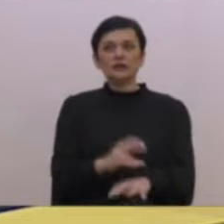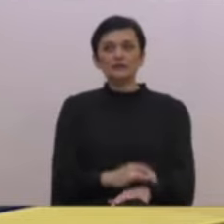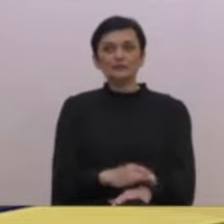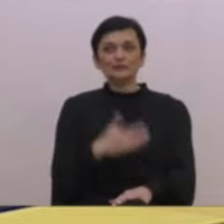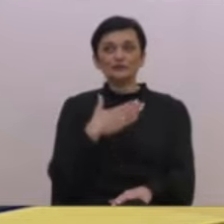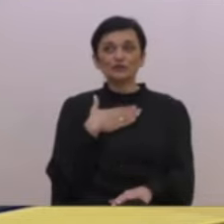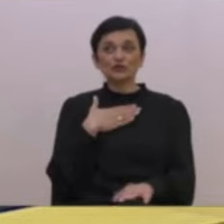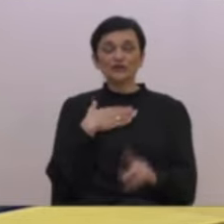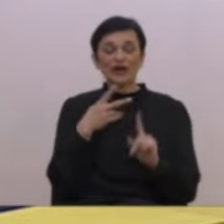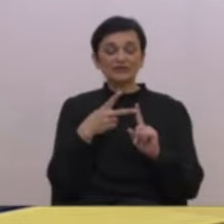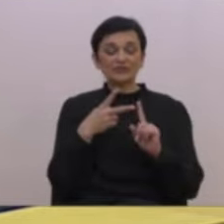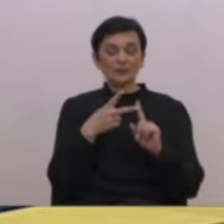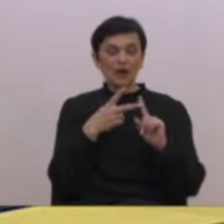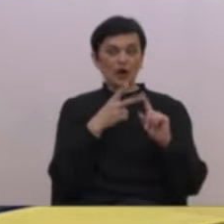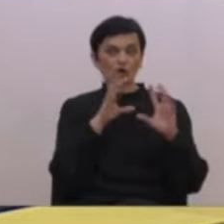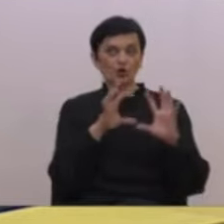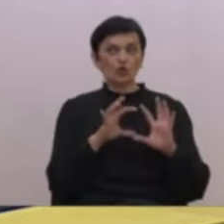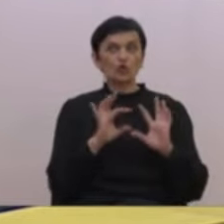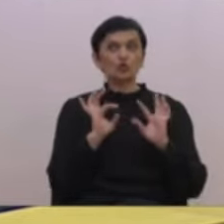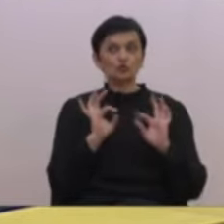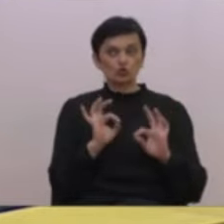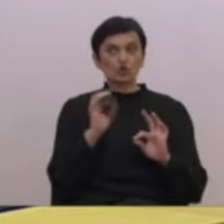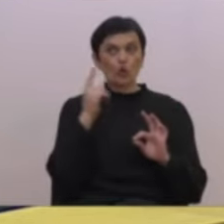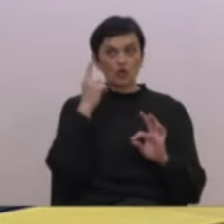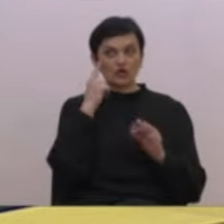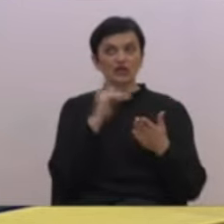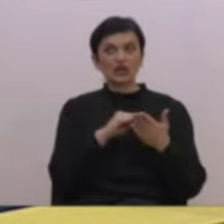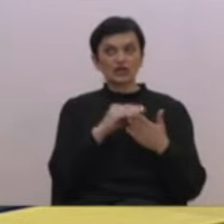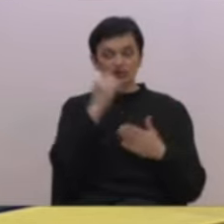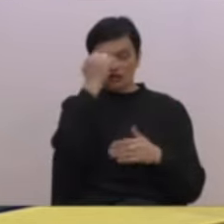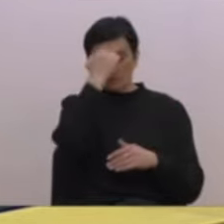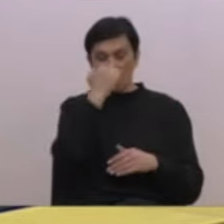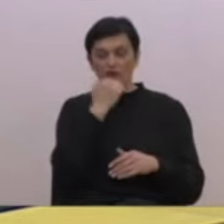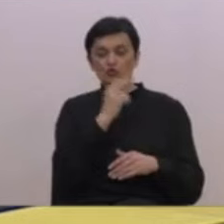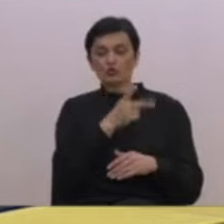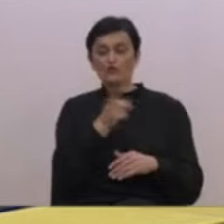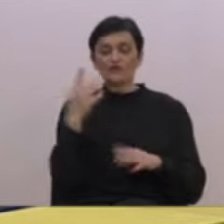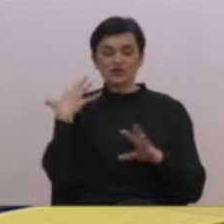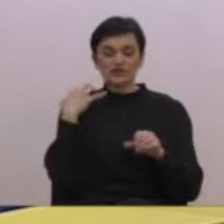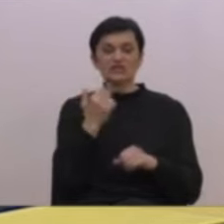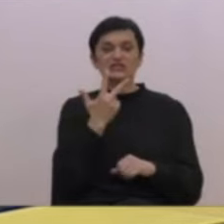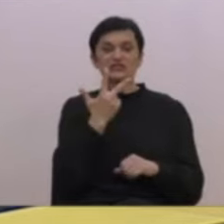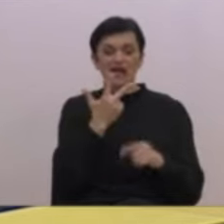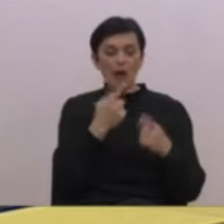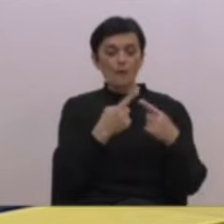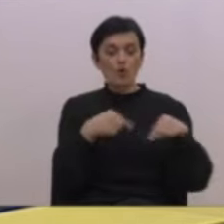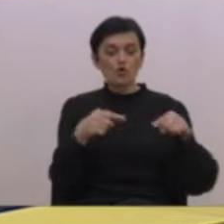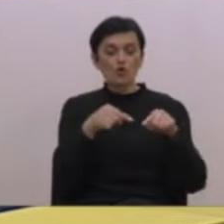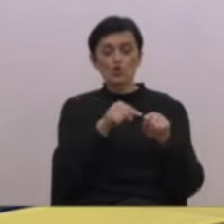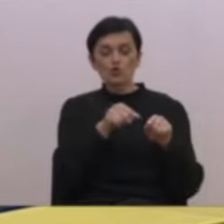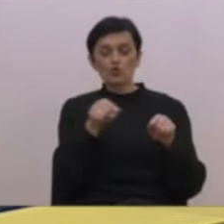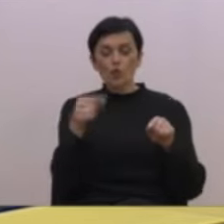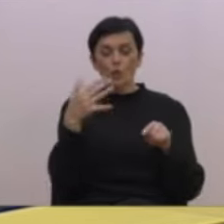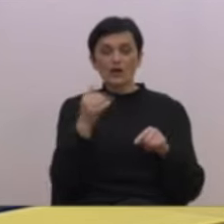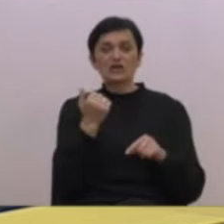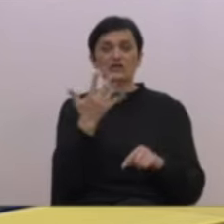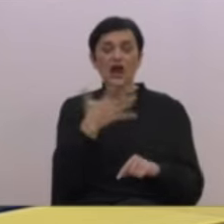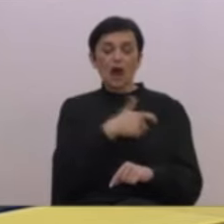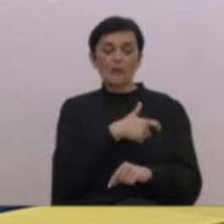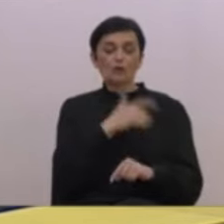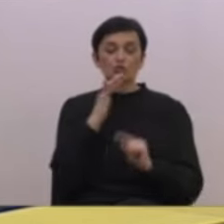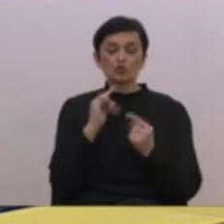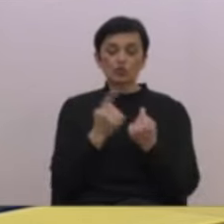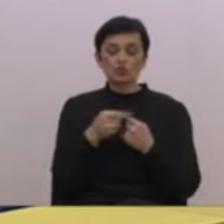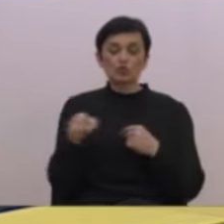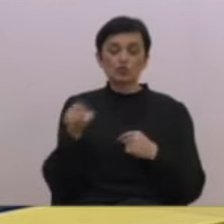ჩვენ მეორე კანონში. ძალიან სწორი ინიციატივა, მადლობა, ყველა ვინც ფარს გვიჭერს, სამი კომიტეტი გავიარეთ, რამდენიმე დეპუტატმა უპირველესობა და ხარი